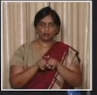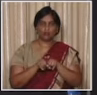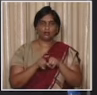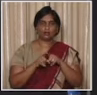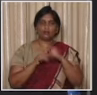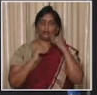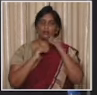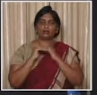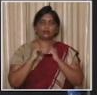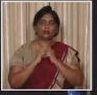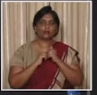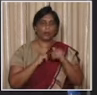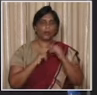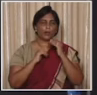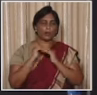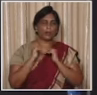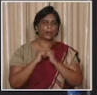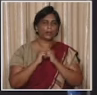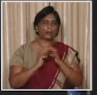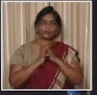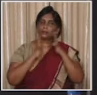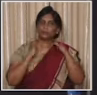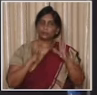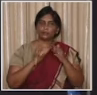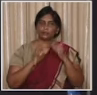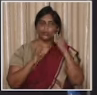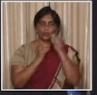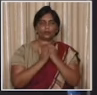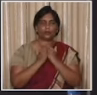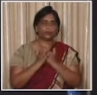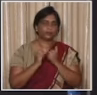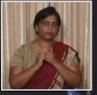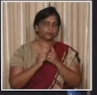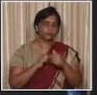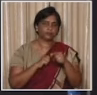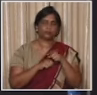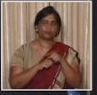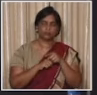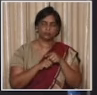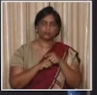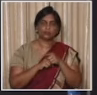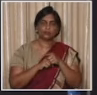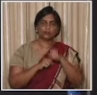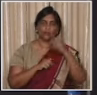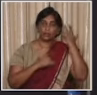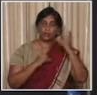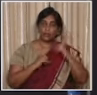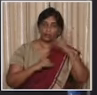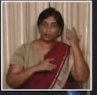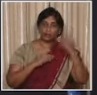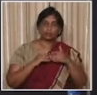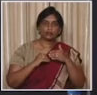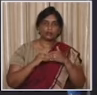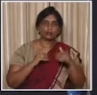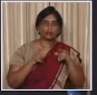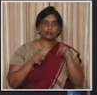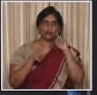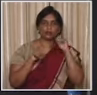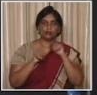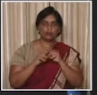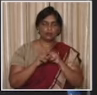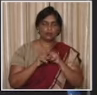අමාත්‍යාංශයේ ඇතුලේ පරිස්සම් වෙන්න. මොකද විශාල මාෆියාවක් ඇතුලේ ඉන්නවා. ජීවිතේ පවා අනතුරු රක් වෙන්න පුළුවන්. ඒ